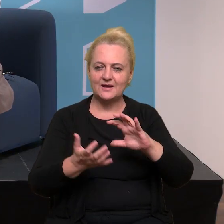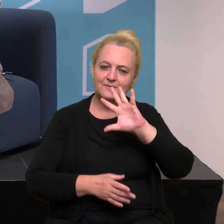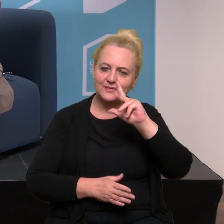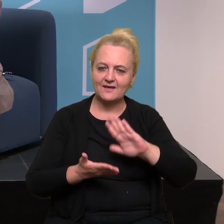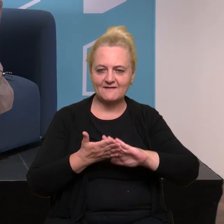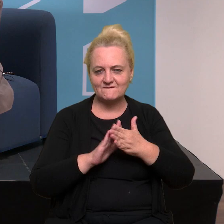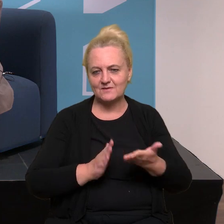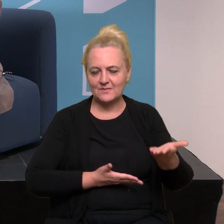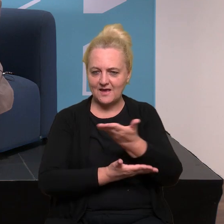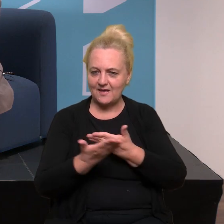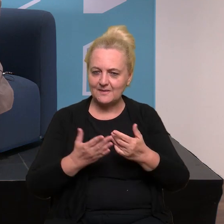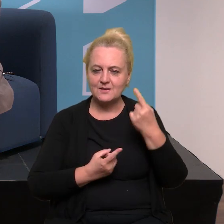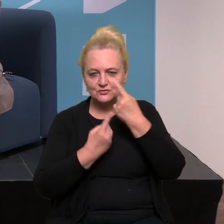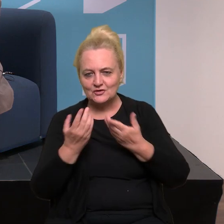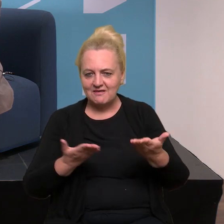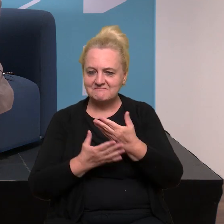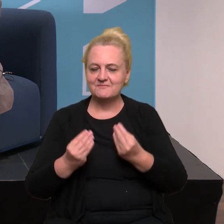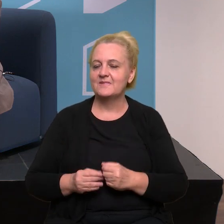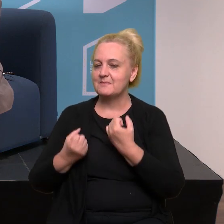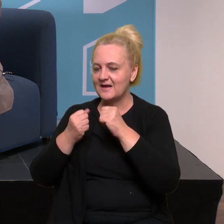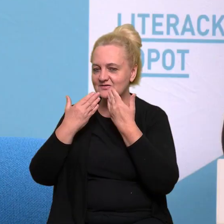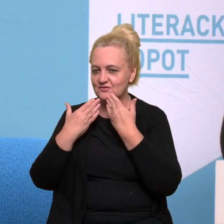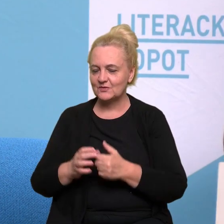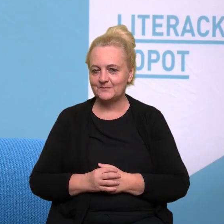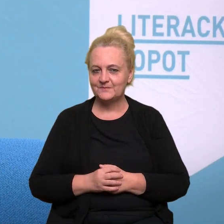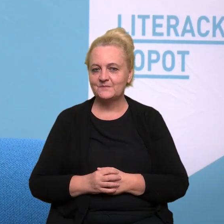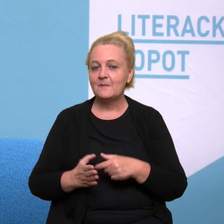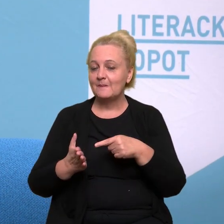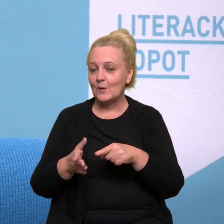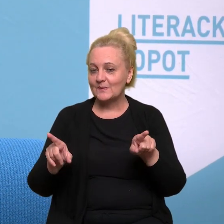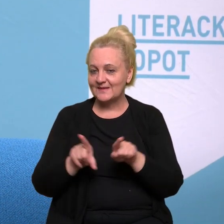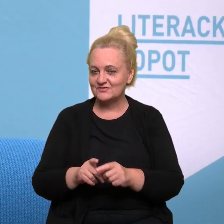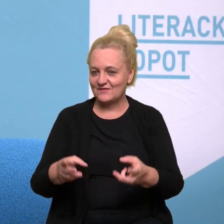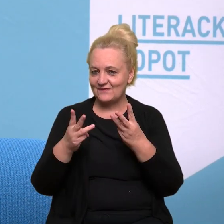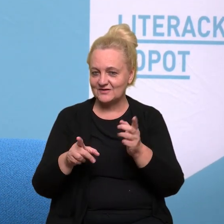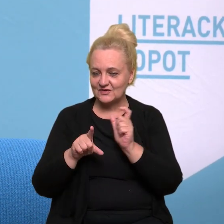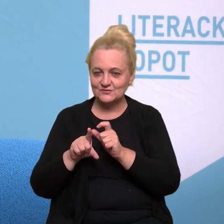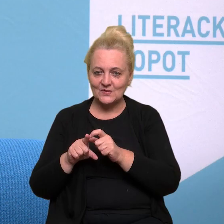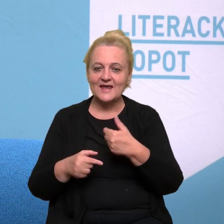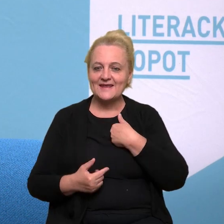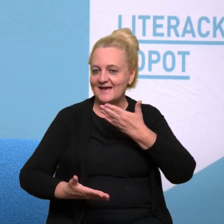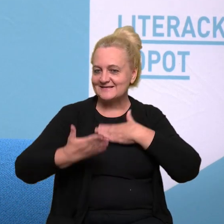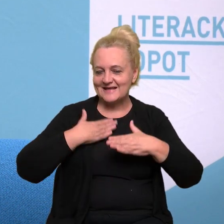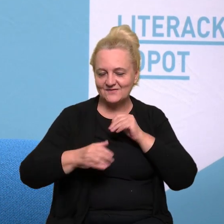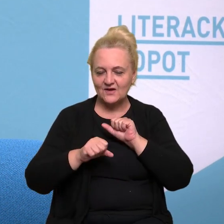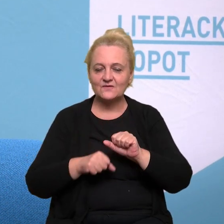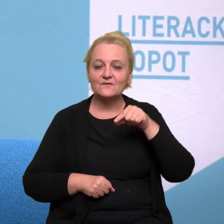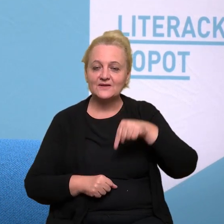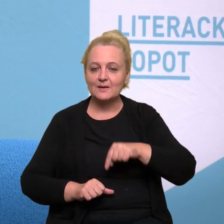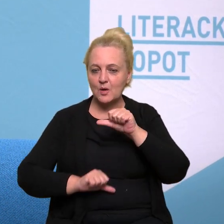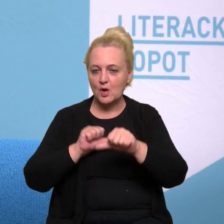tutaj następuje zdań i poglądów. Bardzo dziękuję. I to też ważne słowa. Ja również niesamowicie się cieszę, że